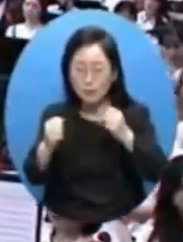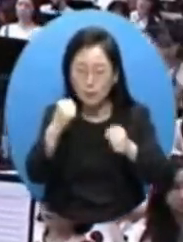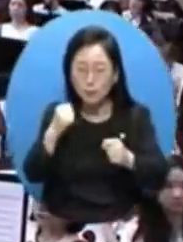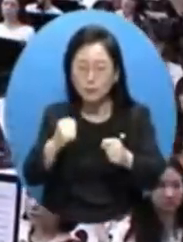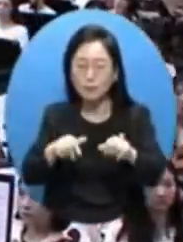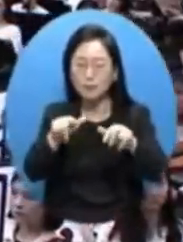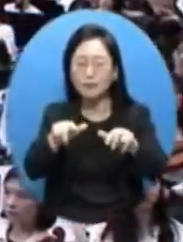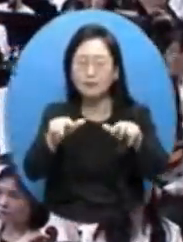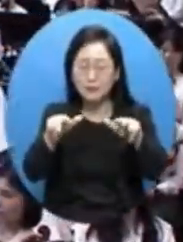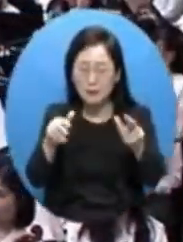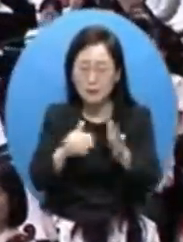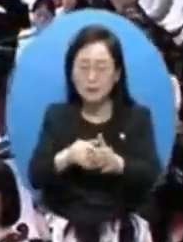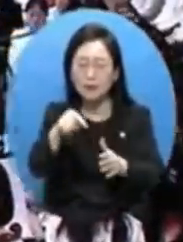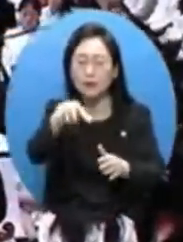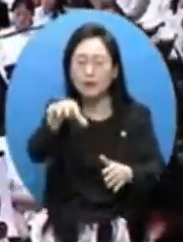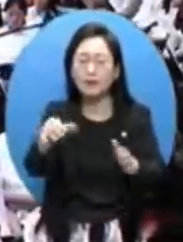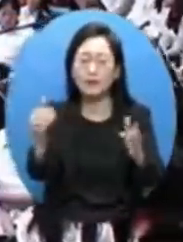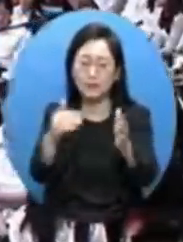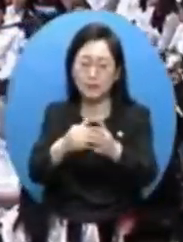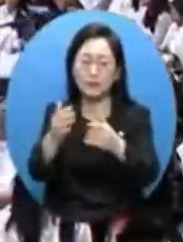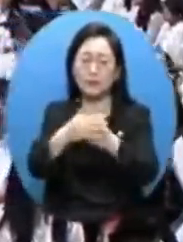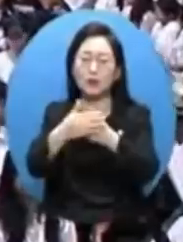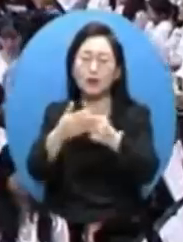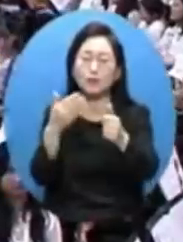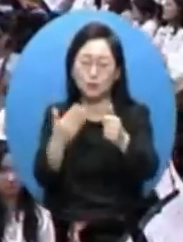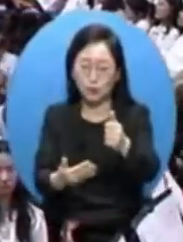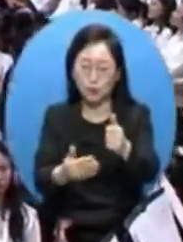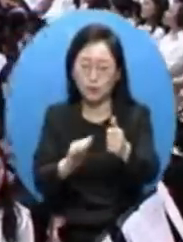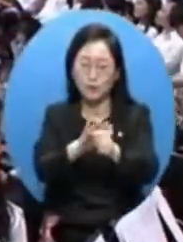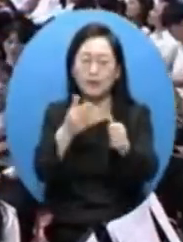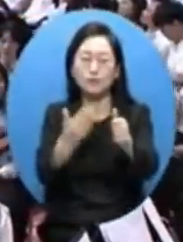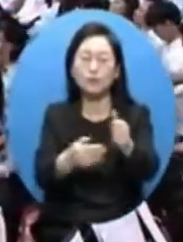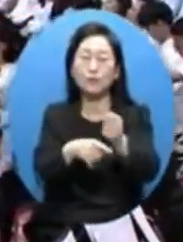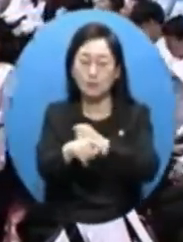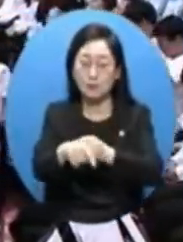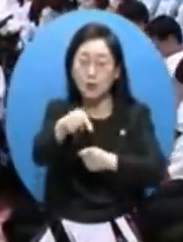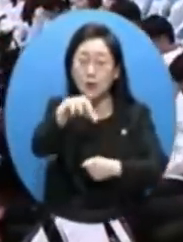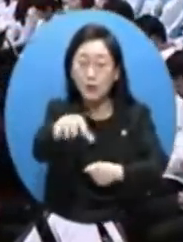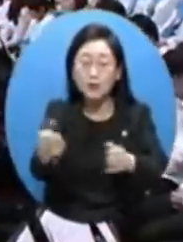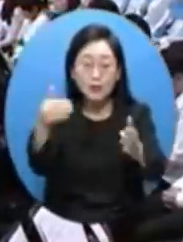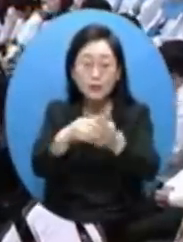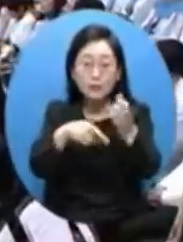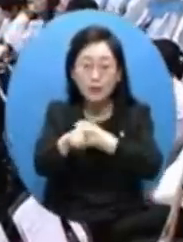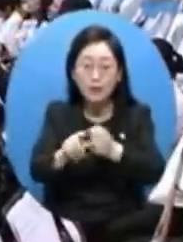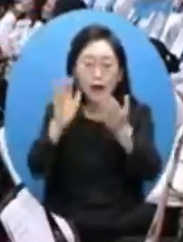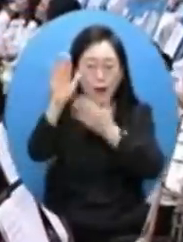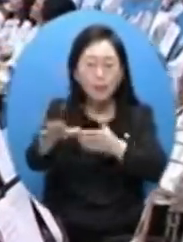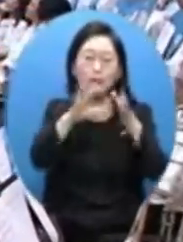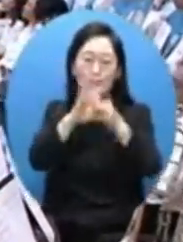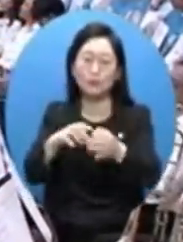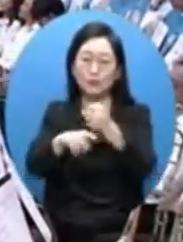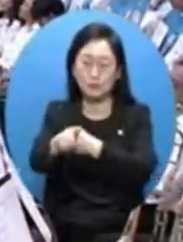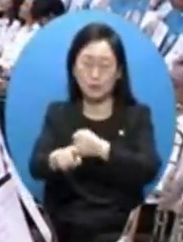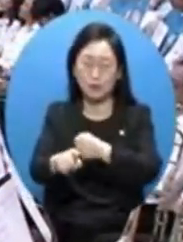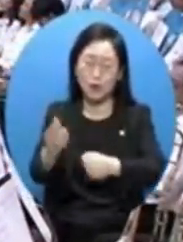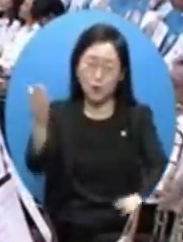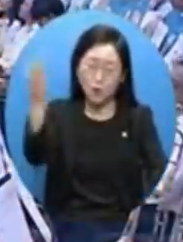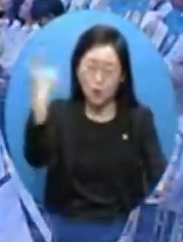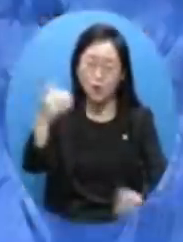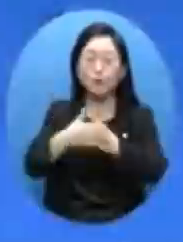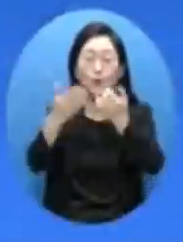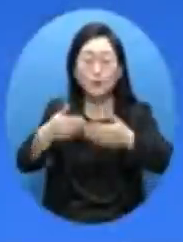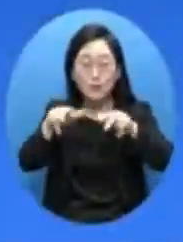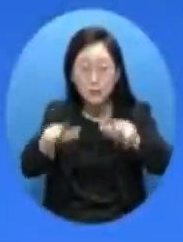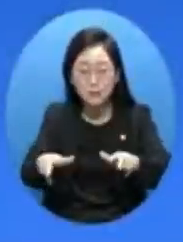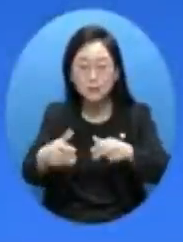지금까지 도우시고 사랑하셨다는 말씀입니다. 이 여기까지는 앞으로도 우리를 도우신다는 뜻입니다. 과거에 도우시던 하나님이